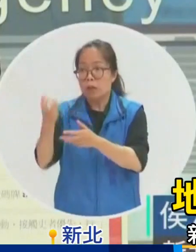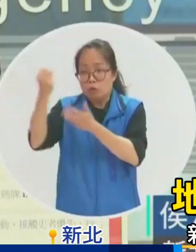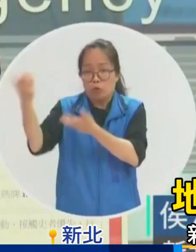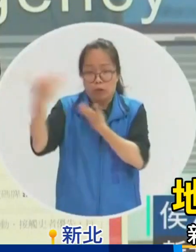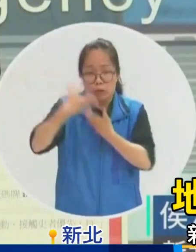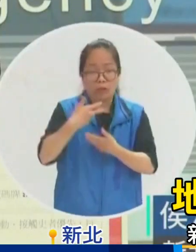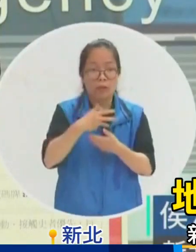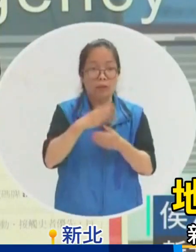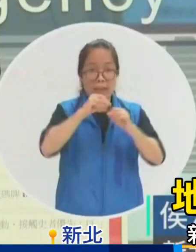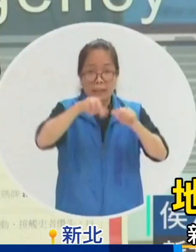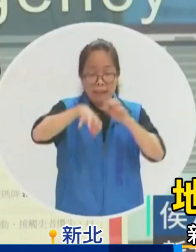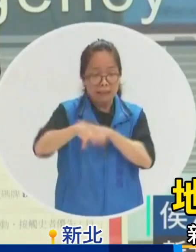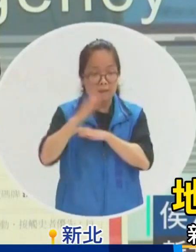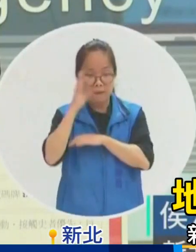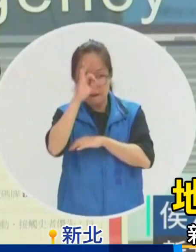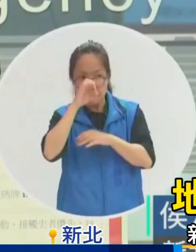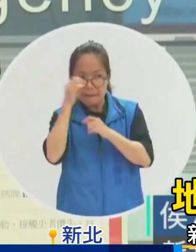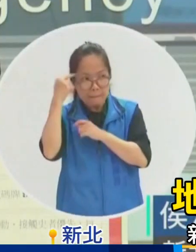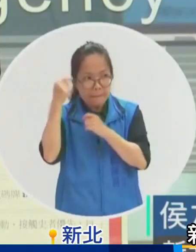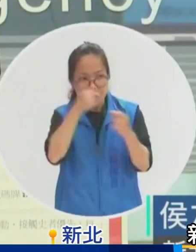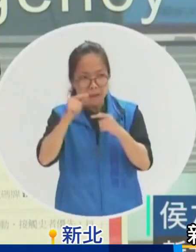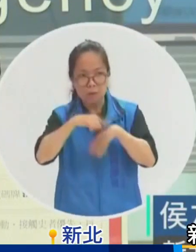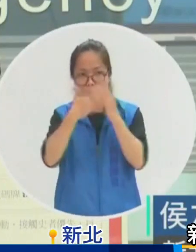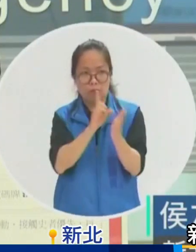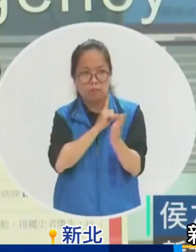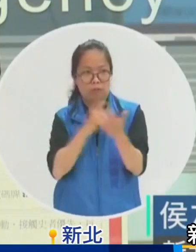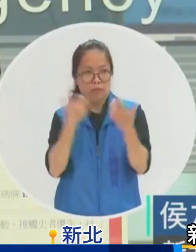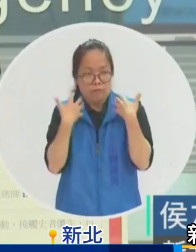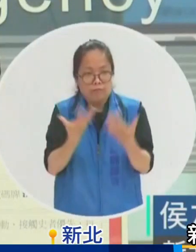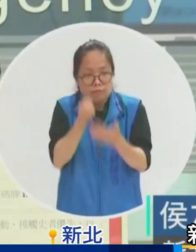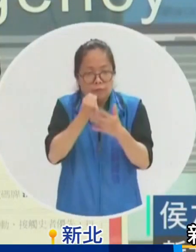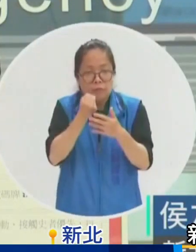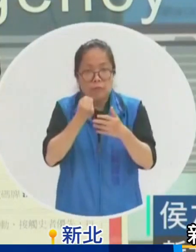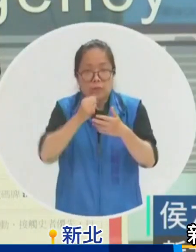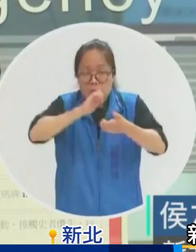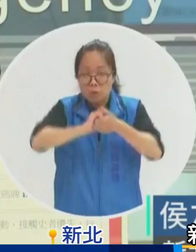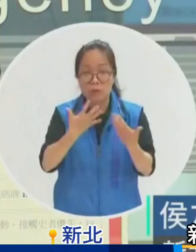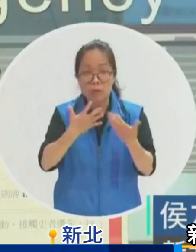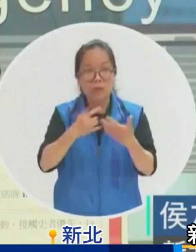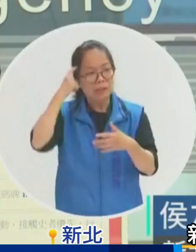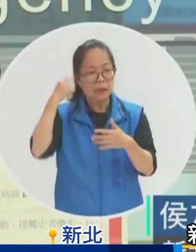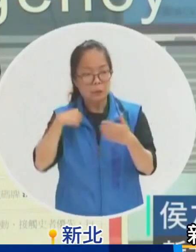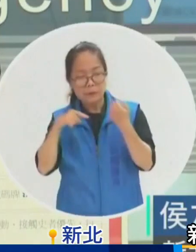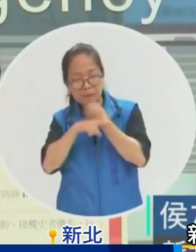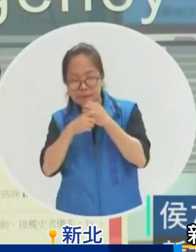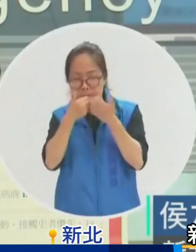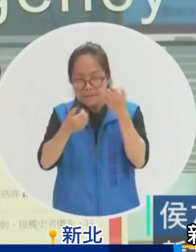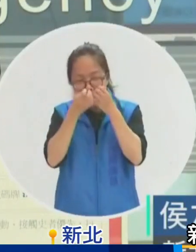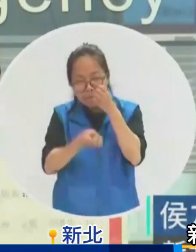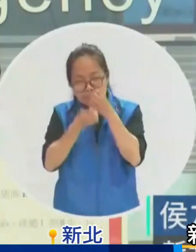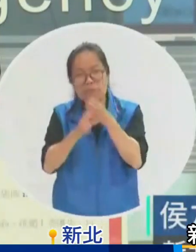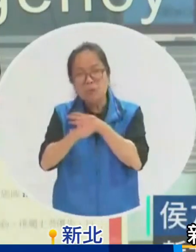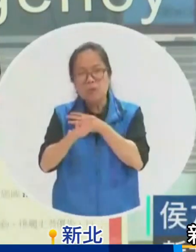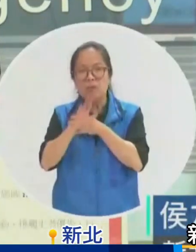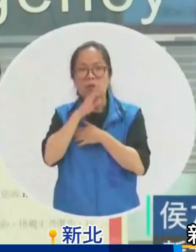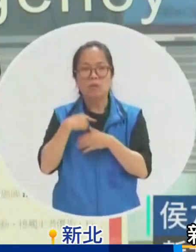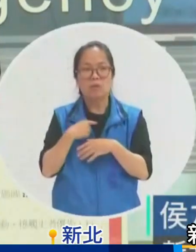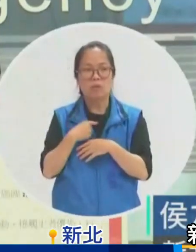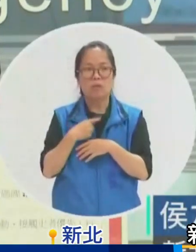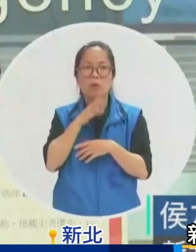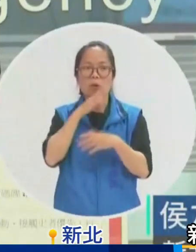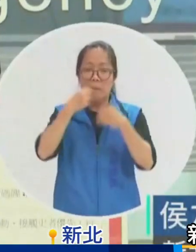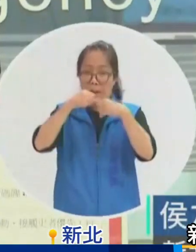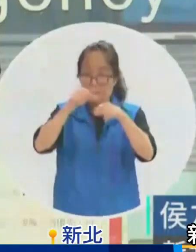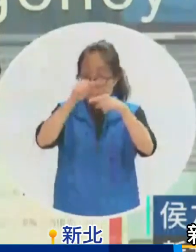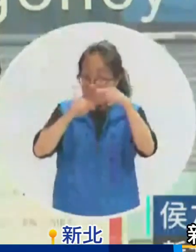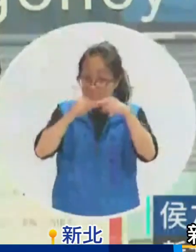方是整个状况来全权处理。像我一直在做分析，我们有双位数平均，